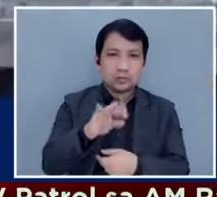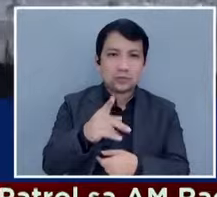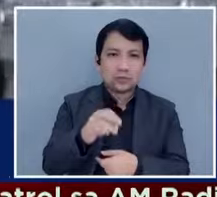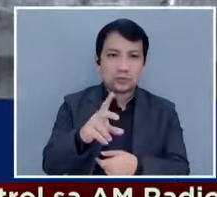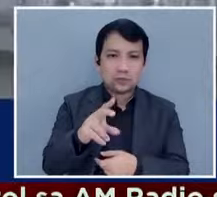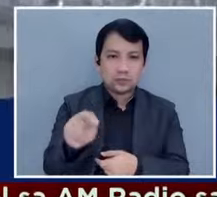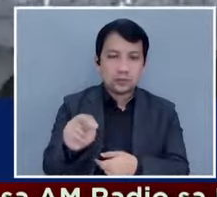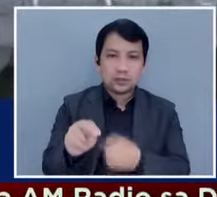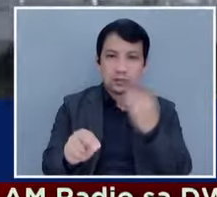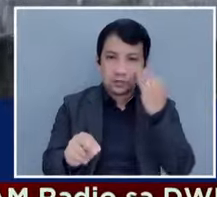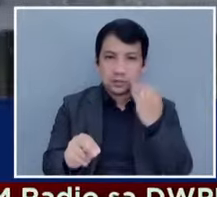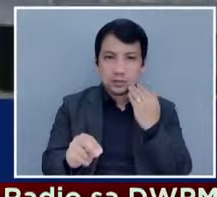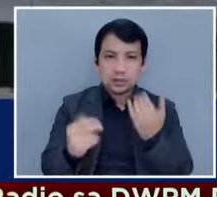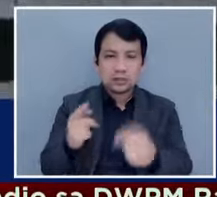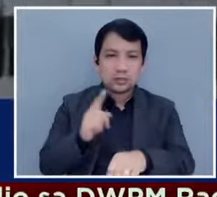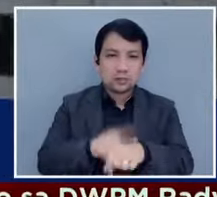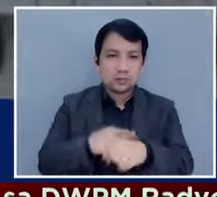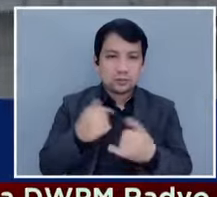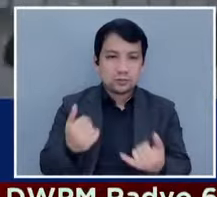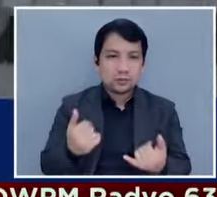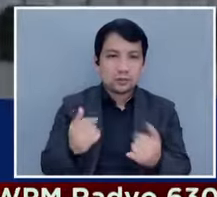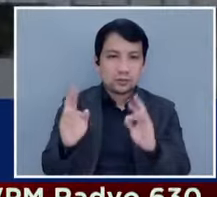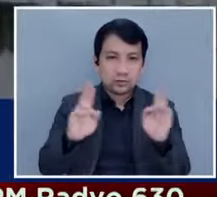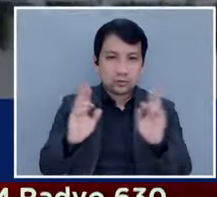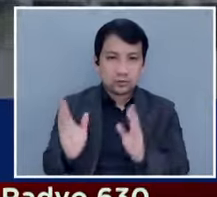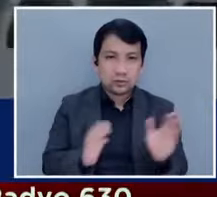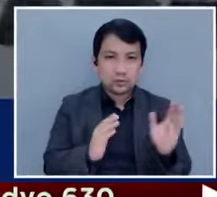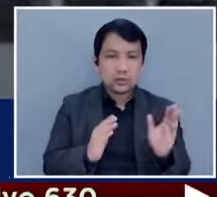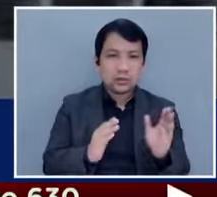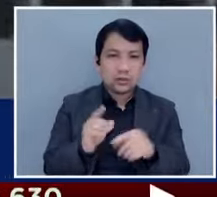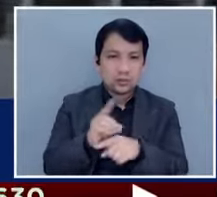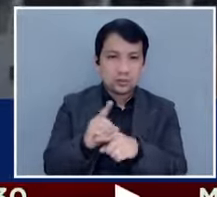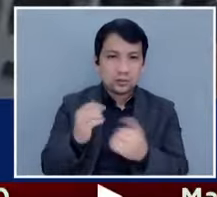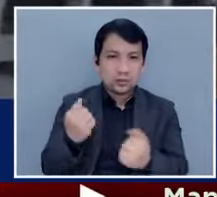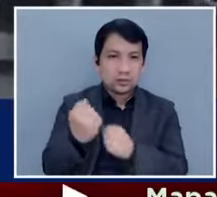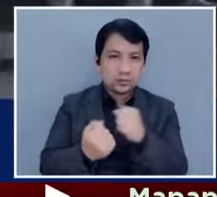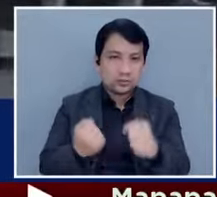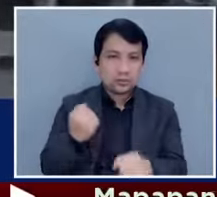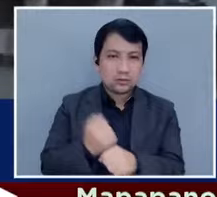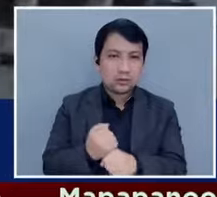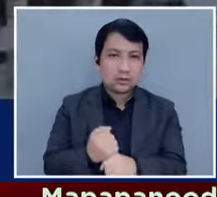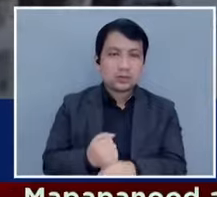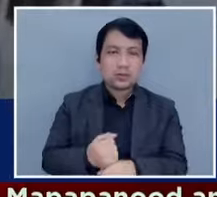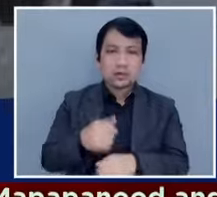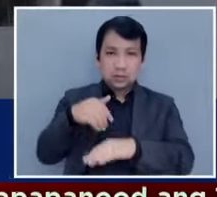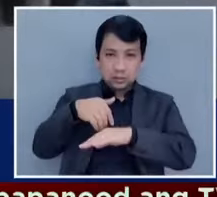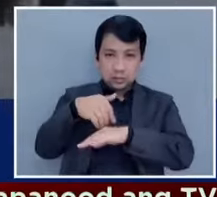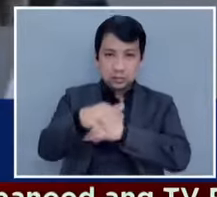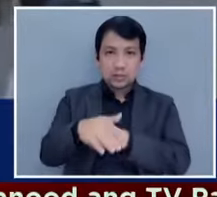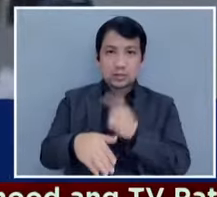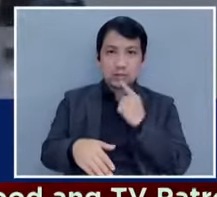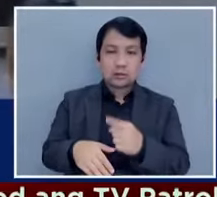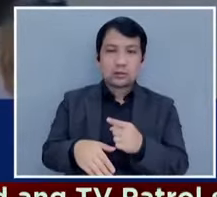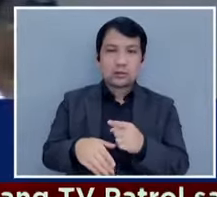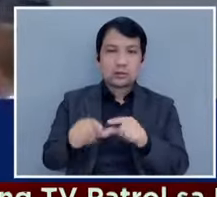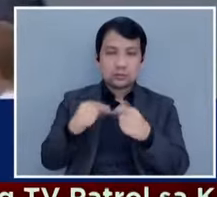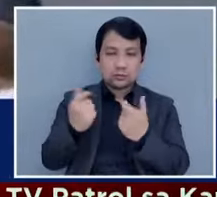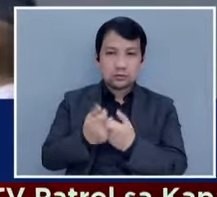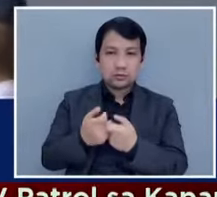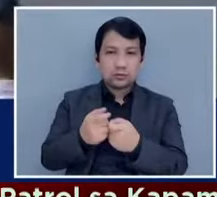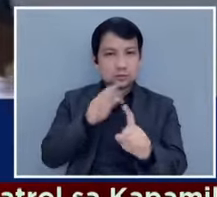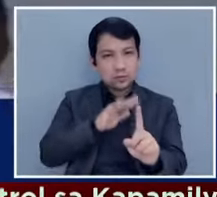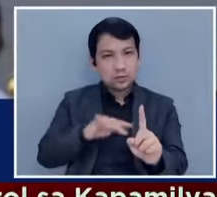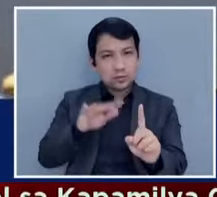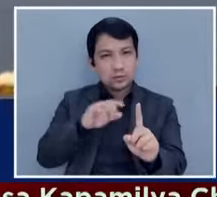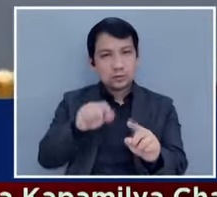lamang ang Japan sa oras para maghanda sa nasabing drills ngayong taon. Kaya't magpapadala muna sila ng mga tropa bilang